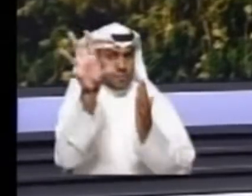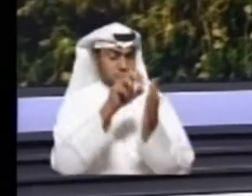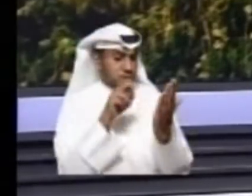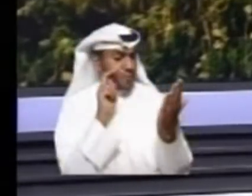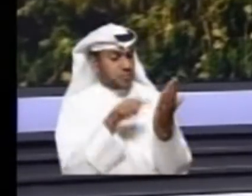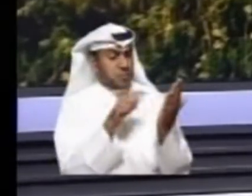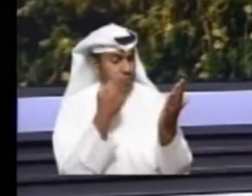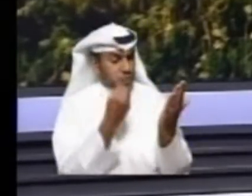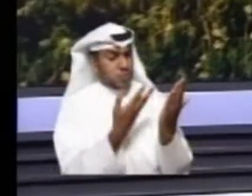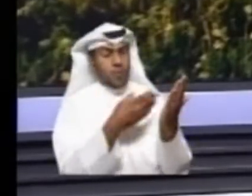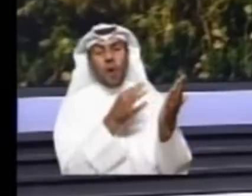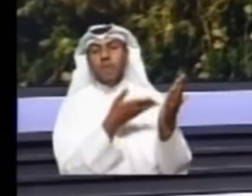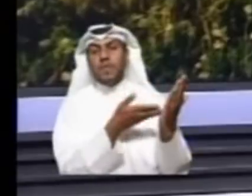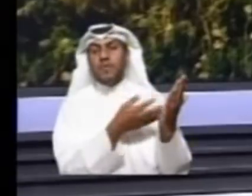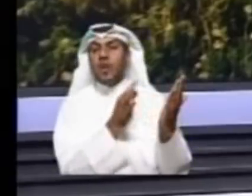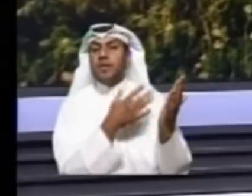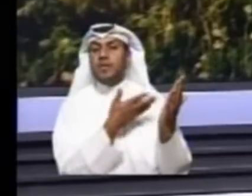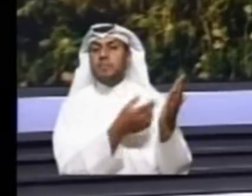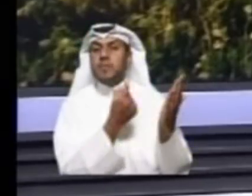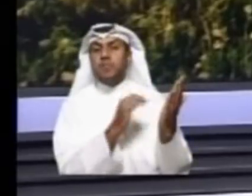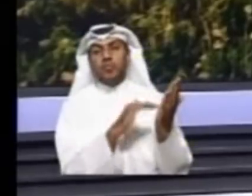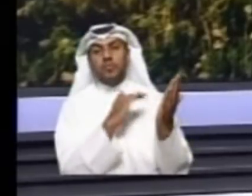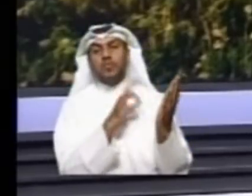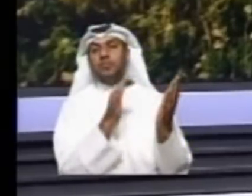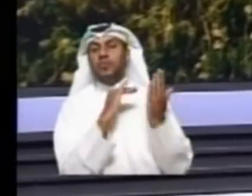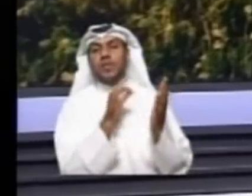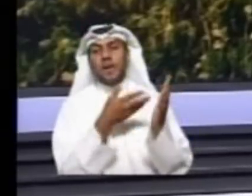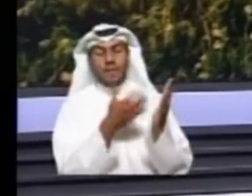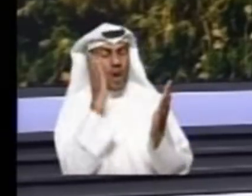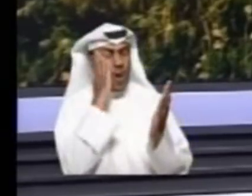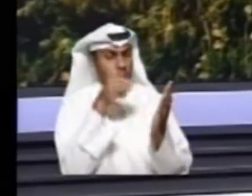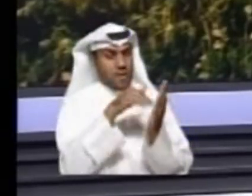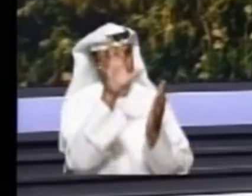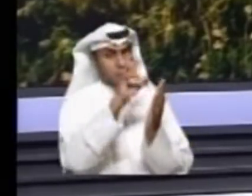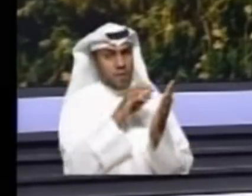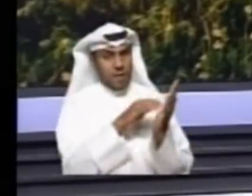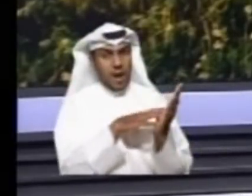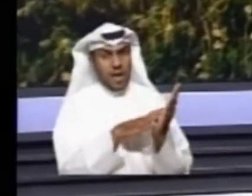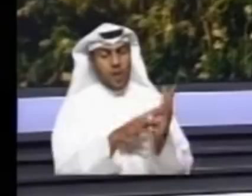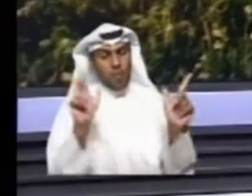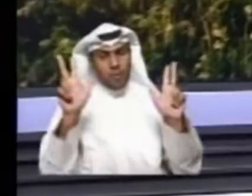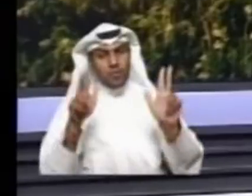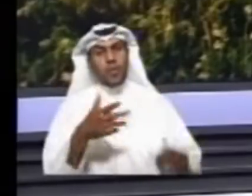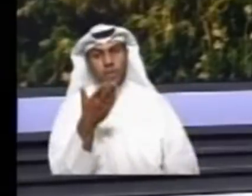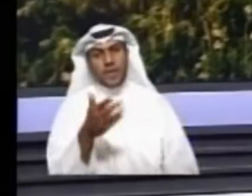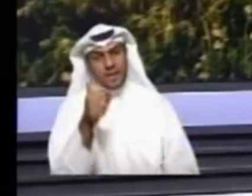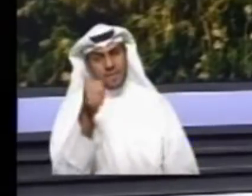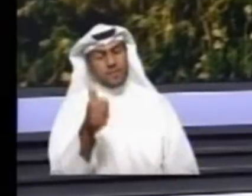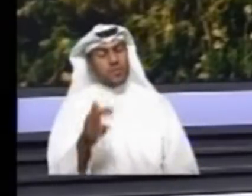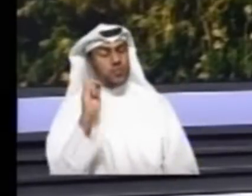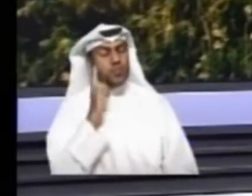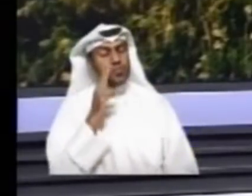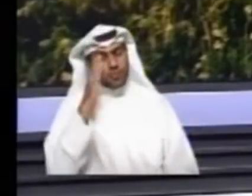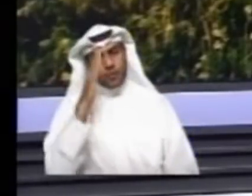هم كويت مت او من خلال حساباتهم في مواقع التواصل الاجتماعي وايضا من خلال حسابات وزاره الاعلام في مواقع التواصل الاجتماعي تنتهي